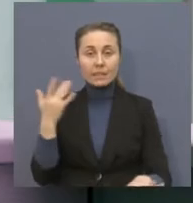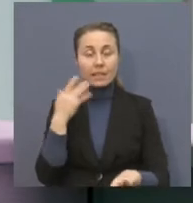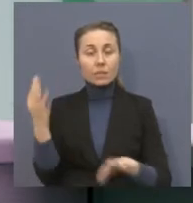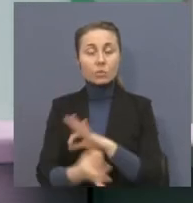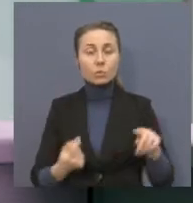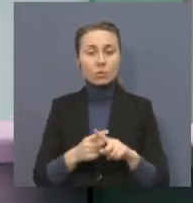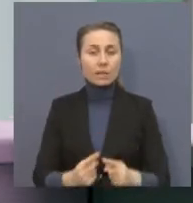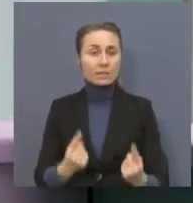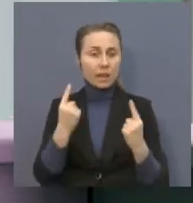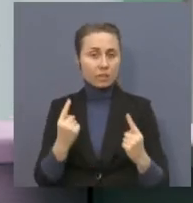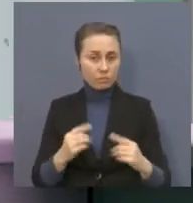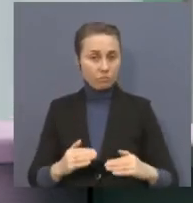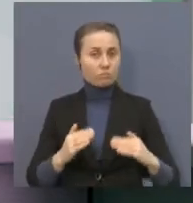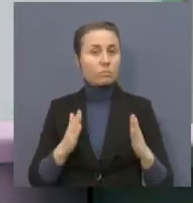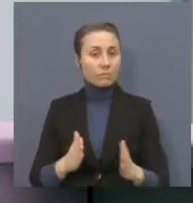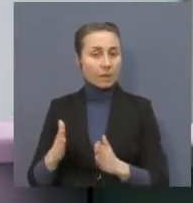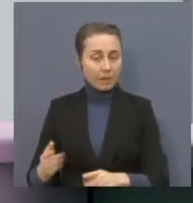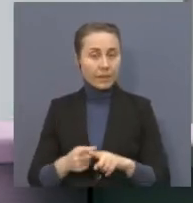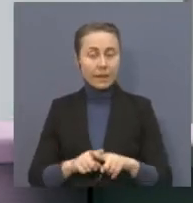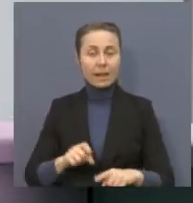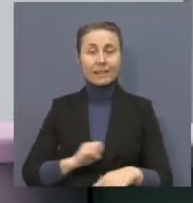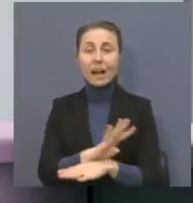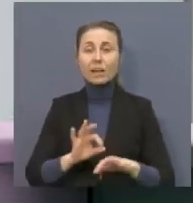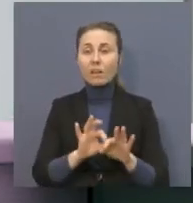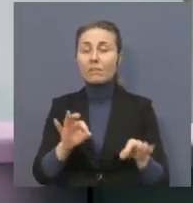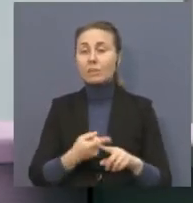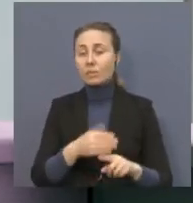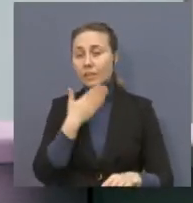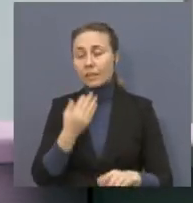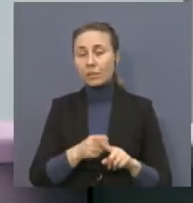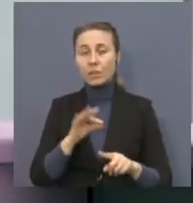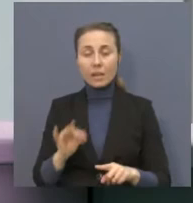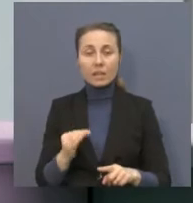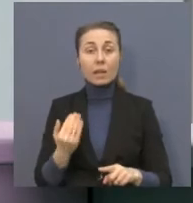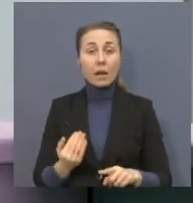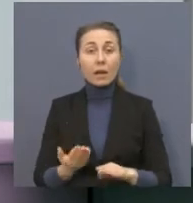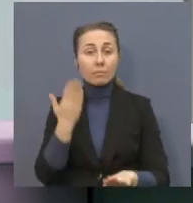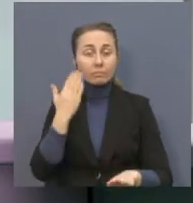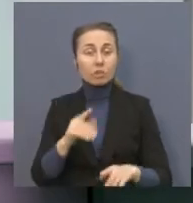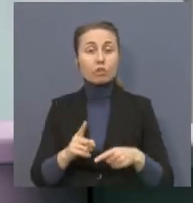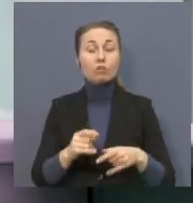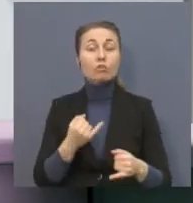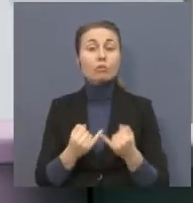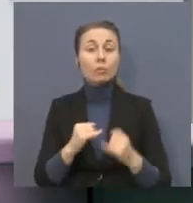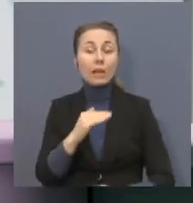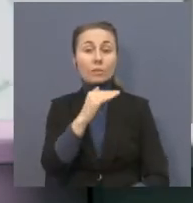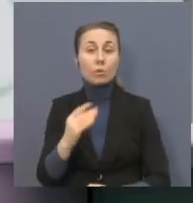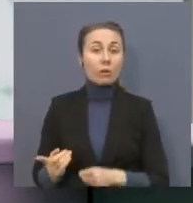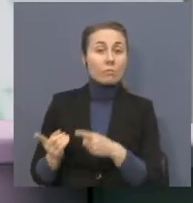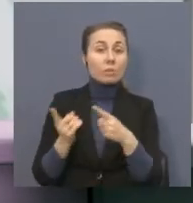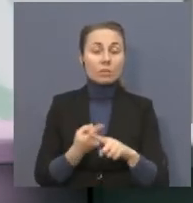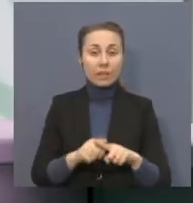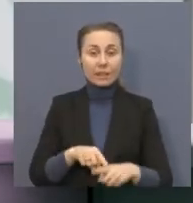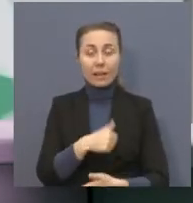сутки значительно стабилизировалась эпидситуация. Буквально пару дней назад регион перешел в желтую зону. Об этом сообщила